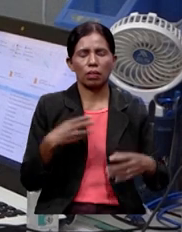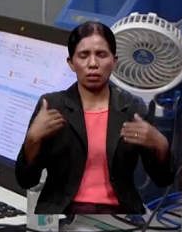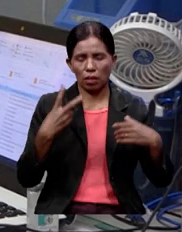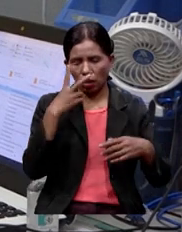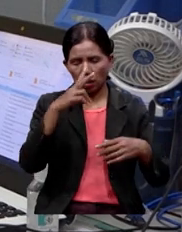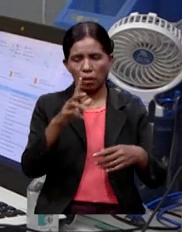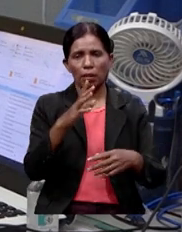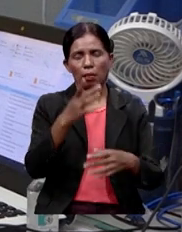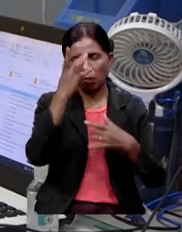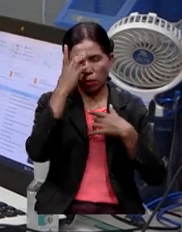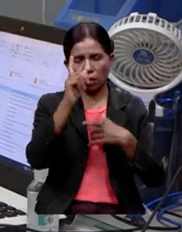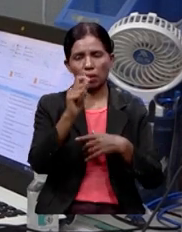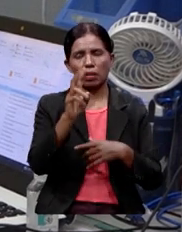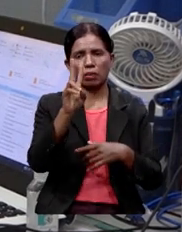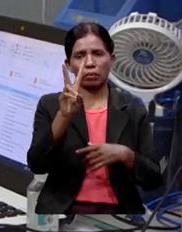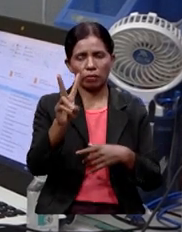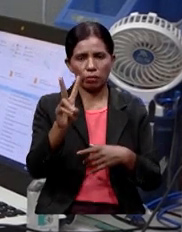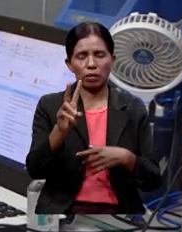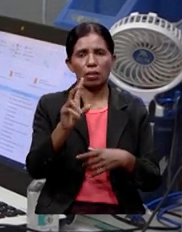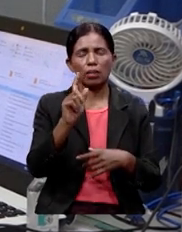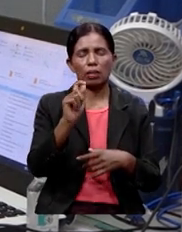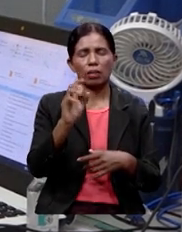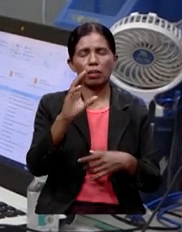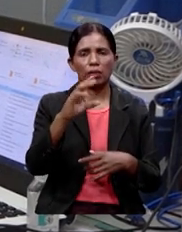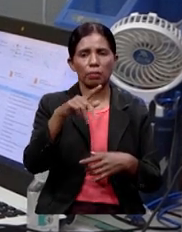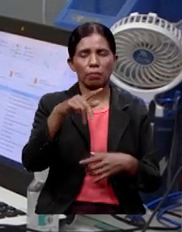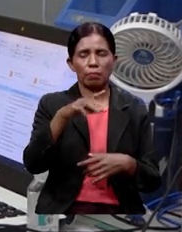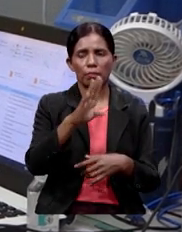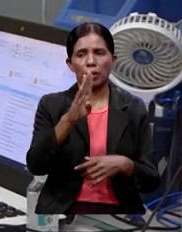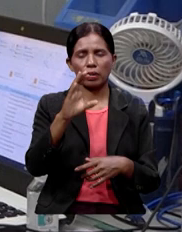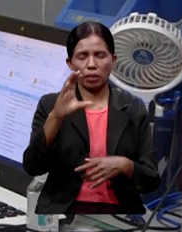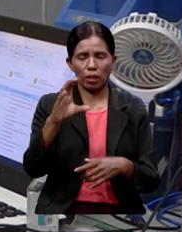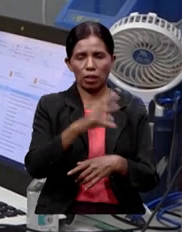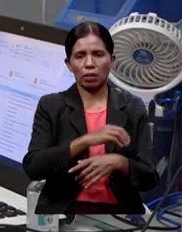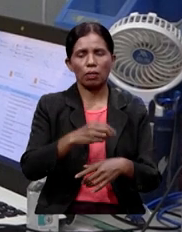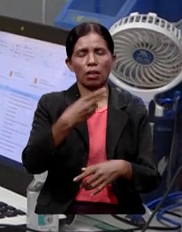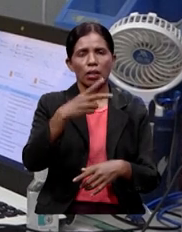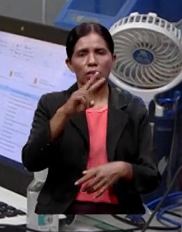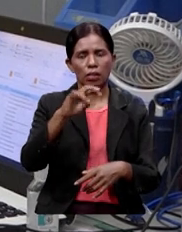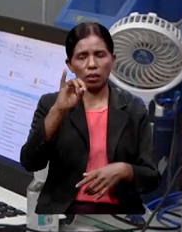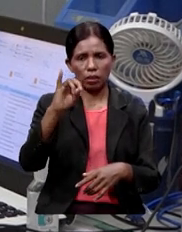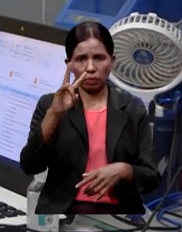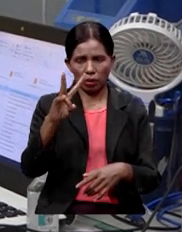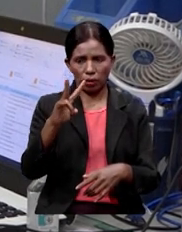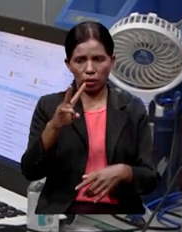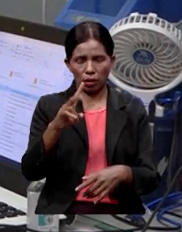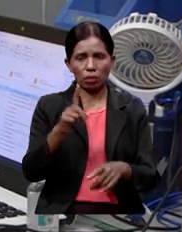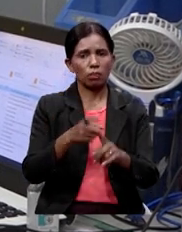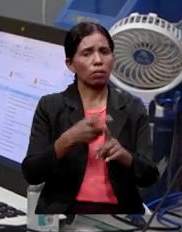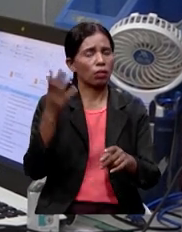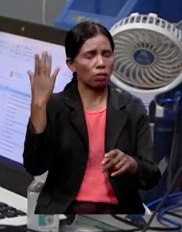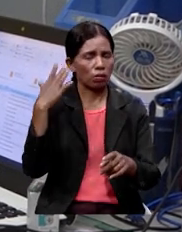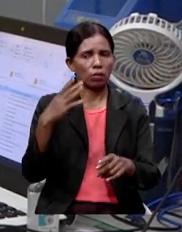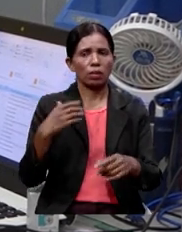TBC homer HIV. TBC ia tinan kotor di sini belumnya am detektor ia 23